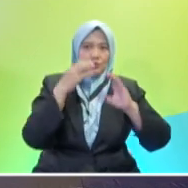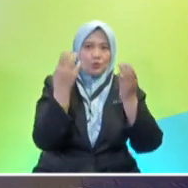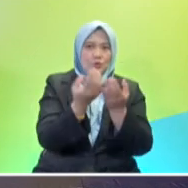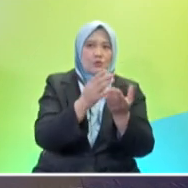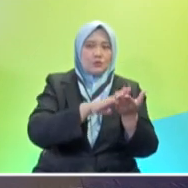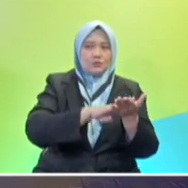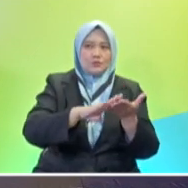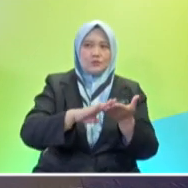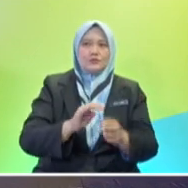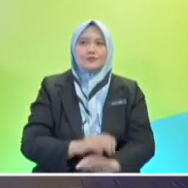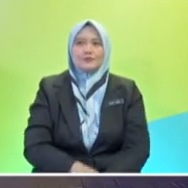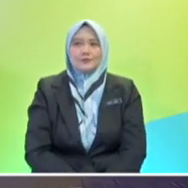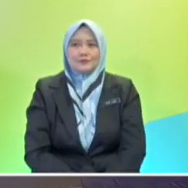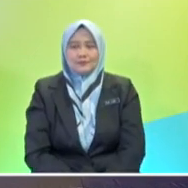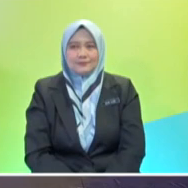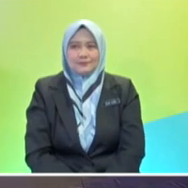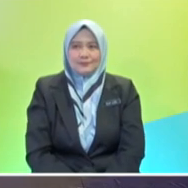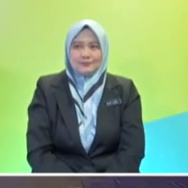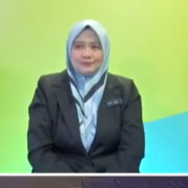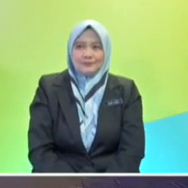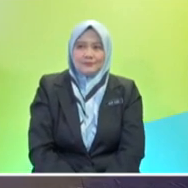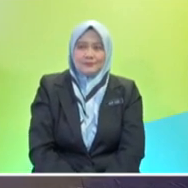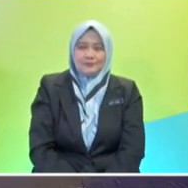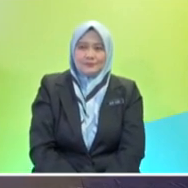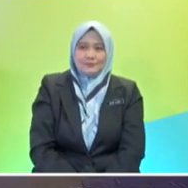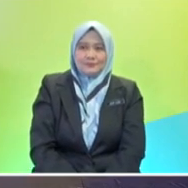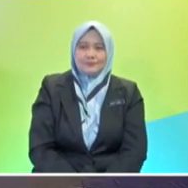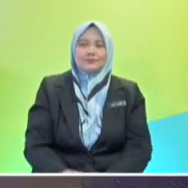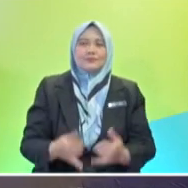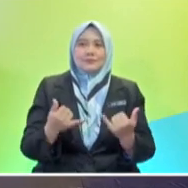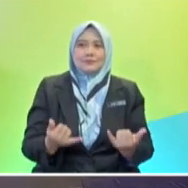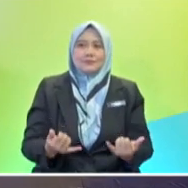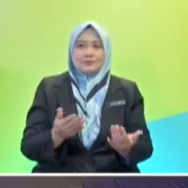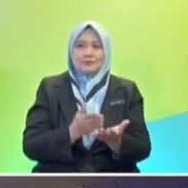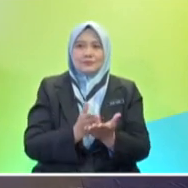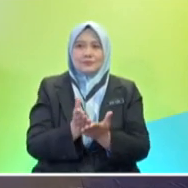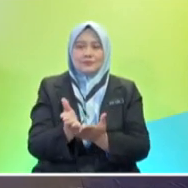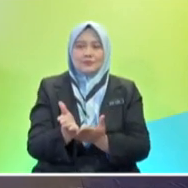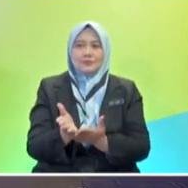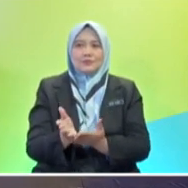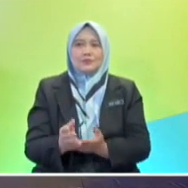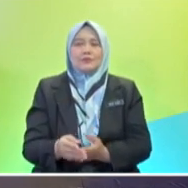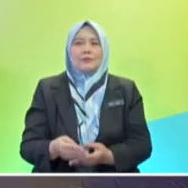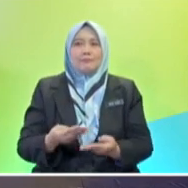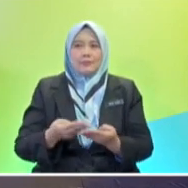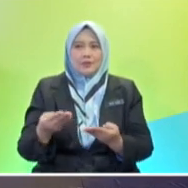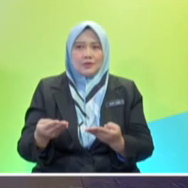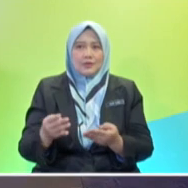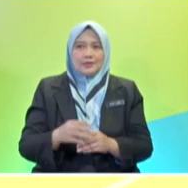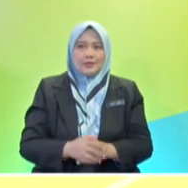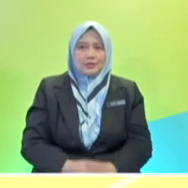Ya. Wah, wah, wah, wah, wah. Kita persilakan terus Dayan berikan soalan kepada kumpulan selamat.